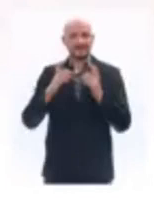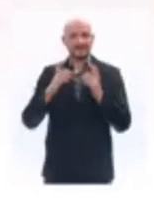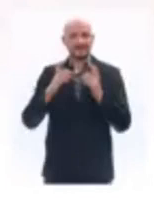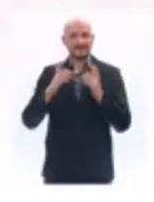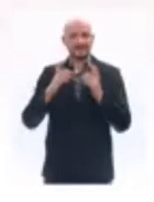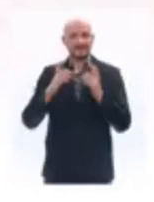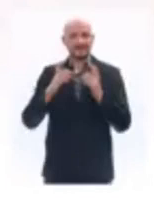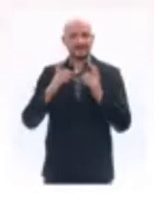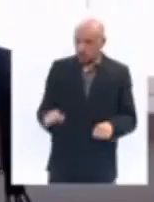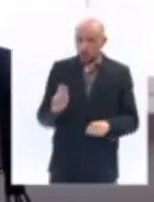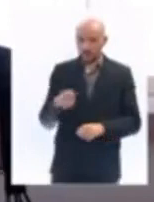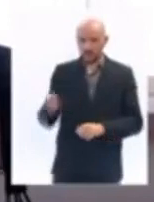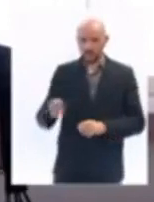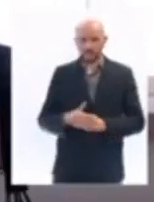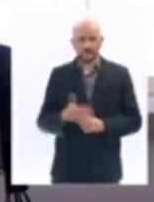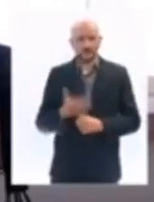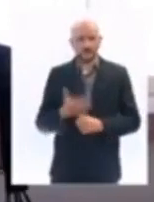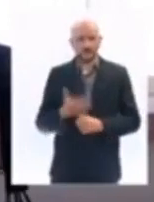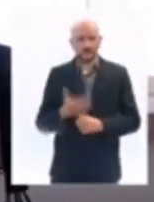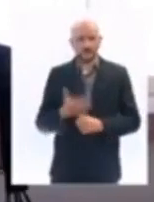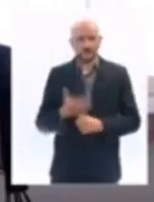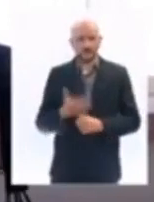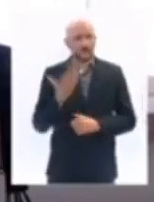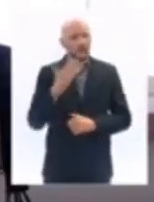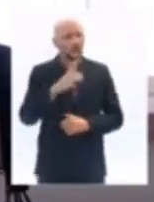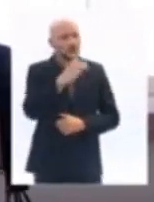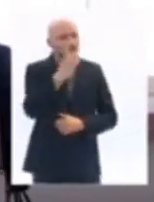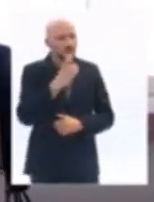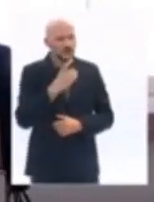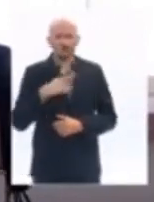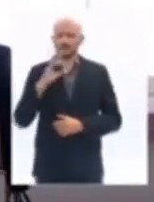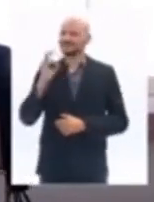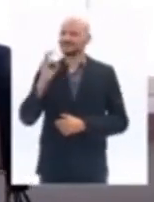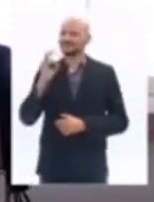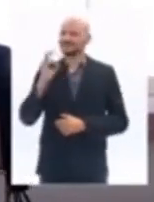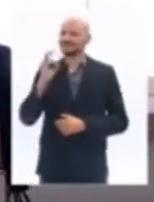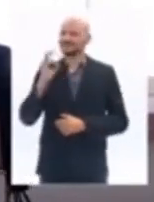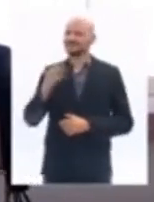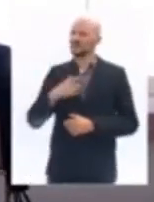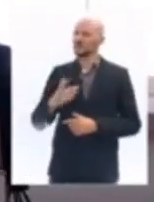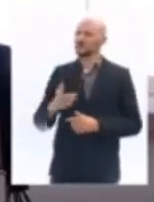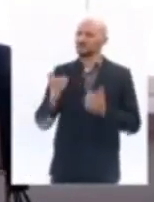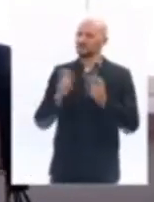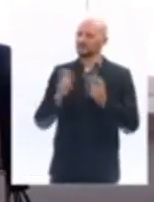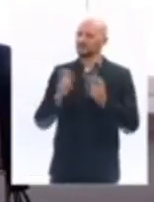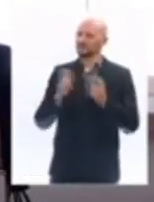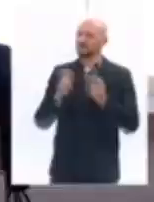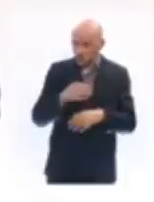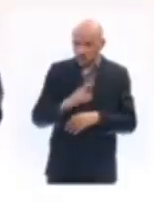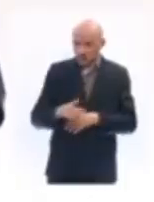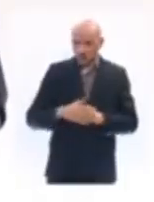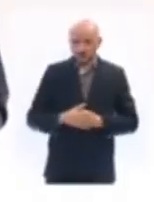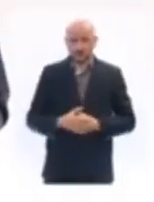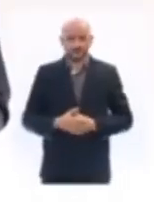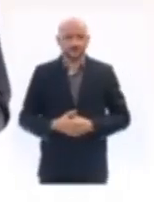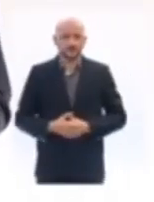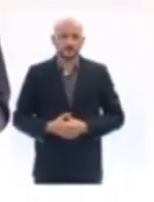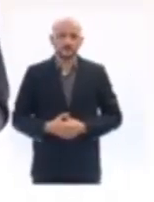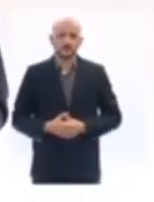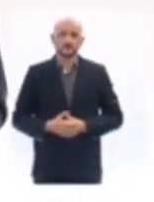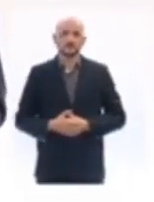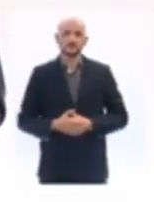avoir des créations de lits et avec quel personnel. Des précisions aussi sur l'allègement des effectifs au collège et lycée. Pourquoi pas imposer un fonctionnement